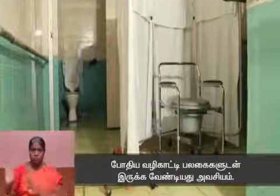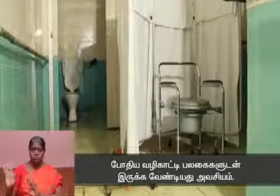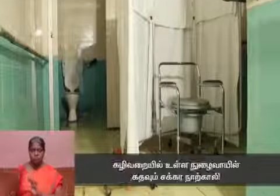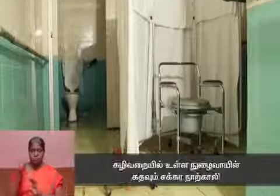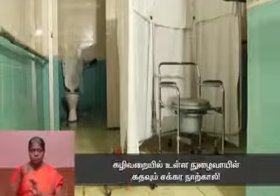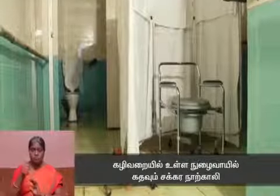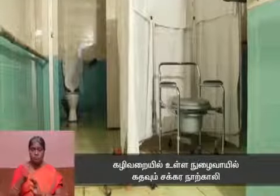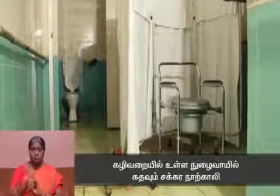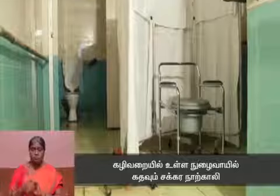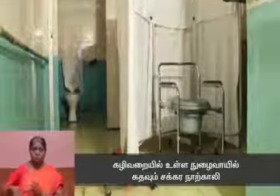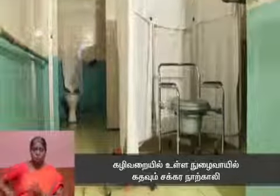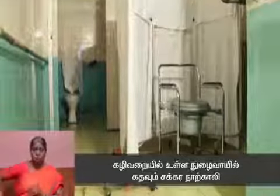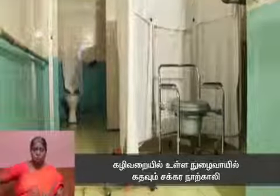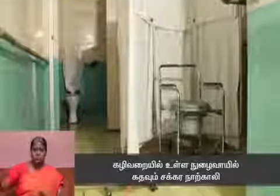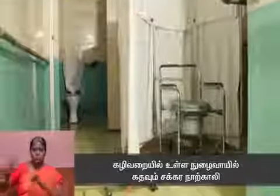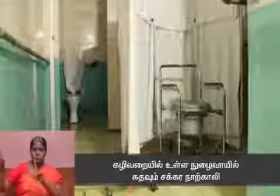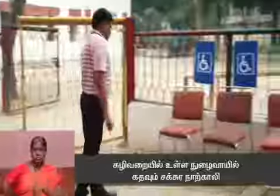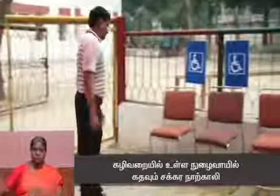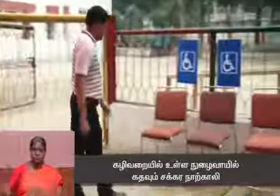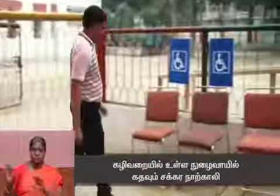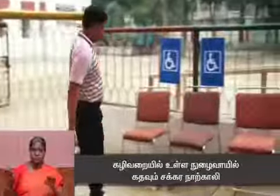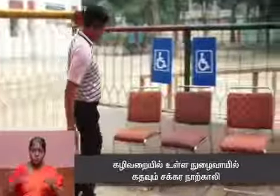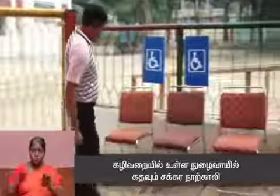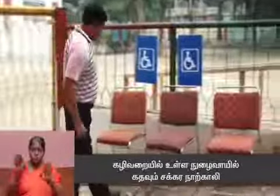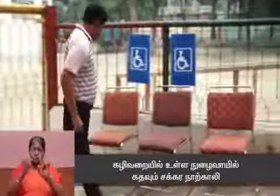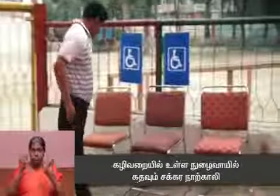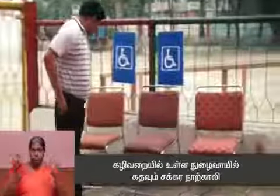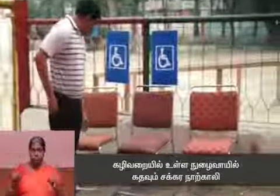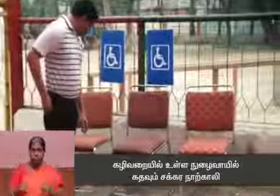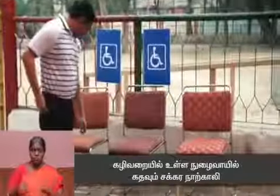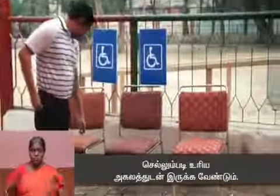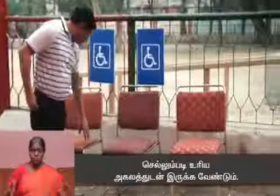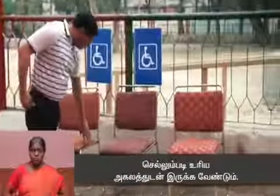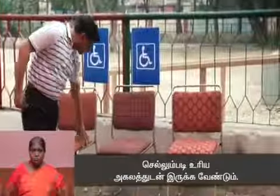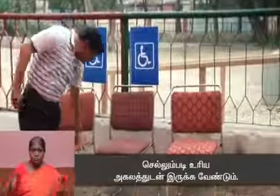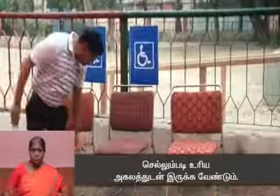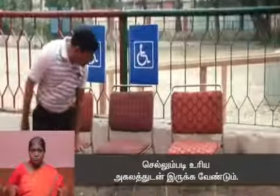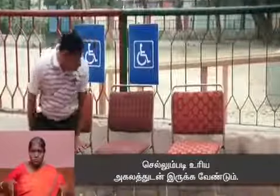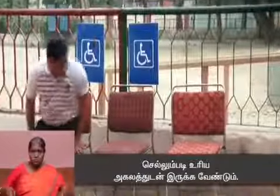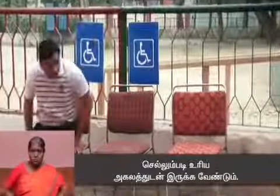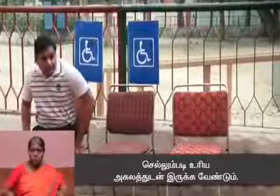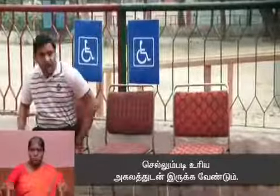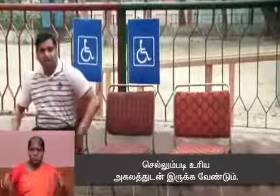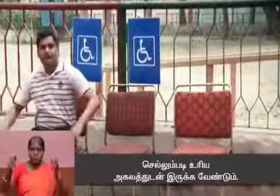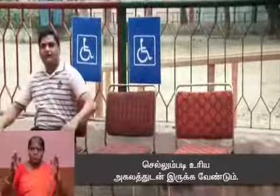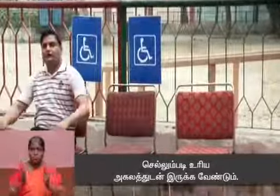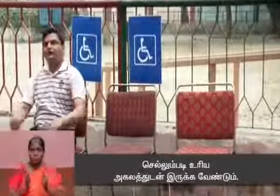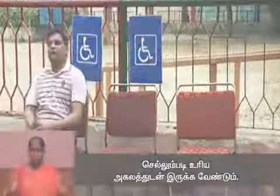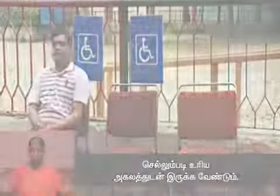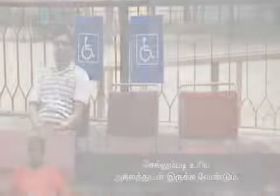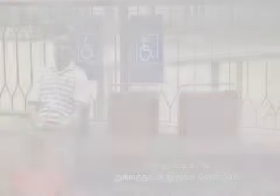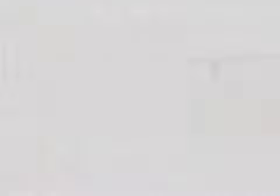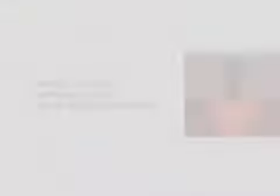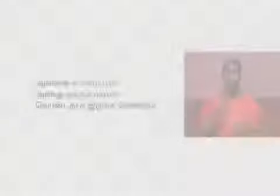அவசியம். கழிவறையில் உள்ள நுழைவாயில் கதவு சக்கர நாற்காலி செல்லும்படி உரிய அகலத்துடன்